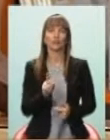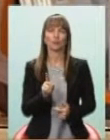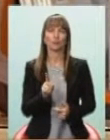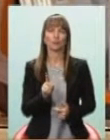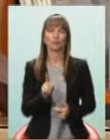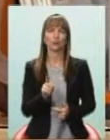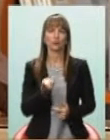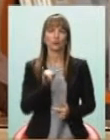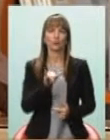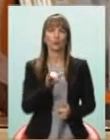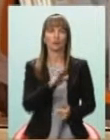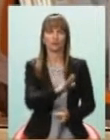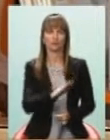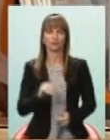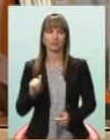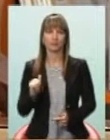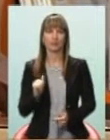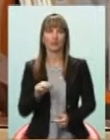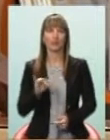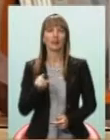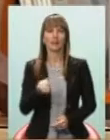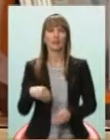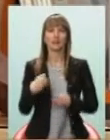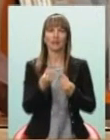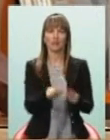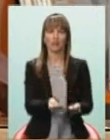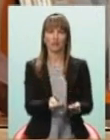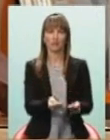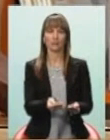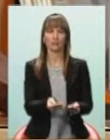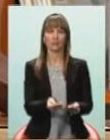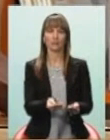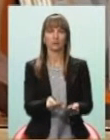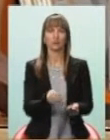что-нибудь, он у тебя попросил, и ты ему дал это,